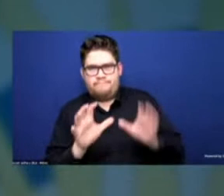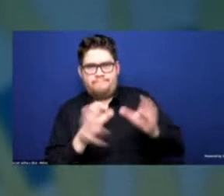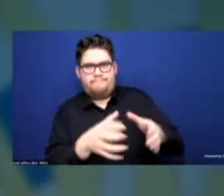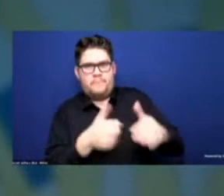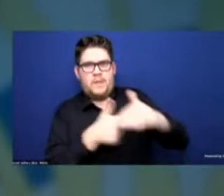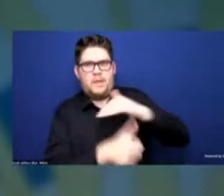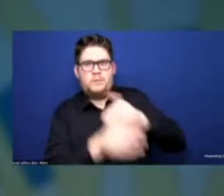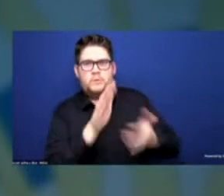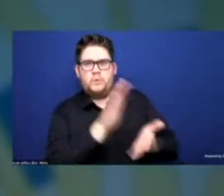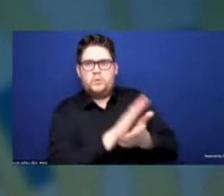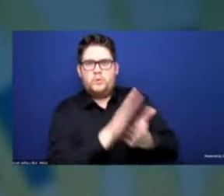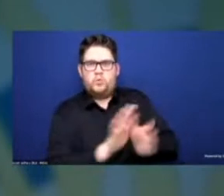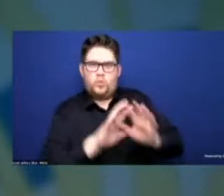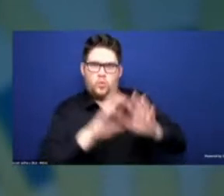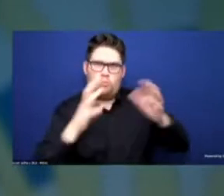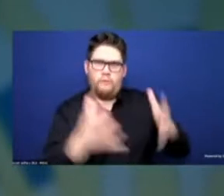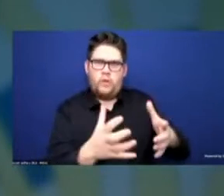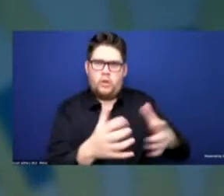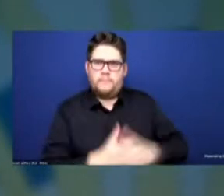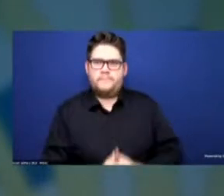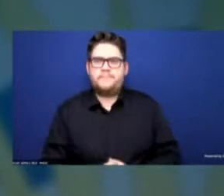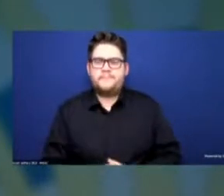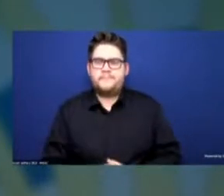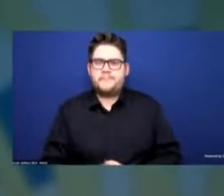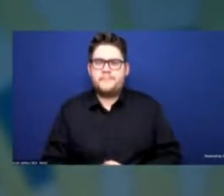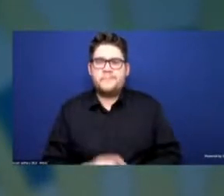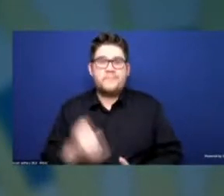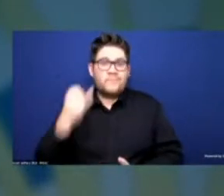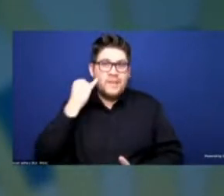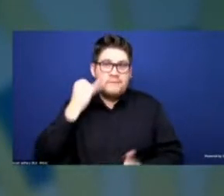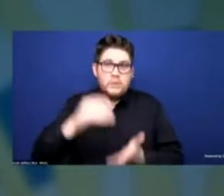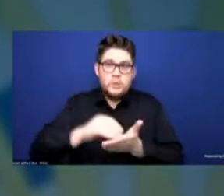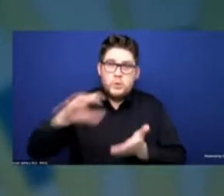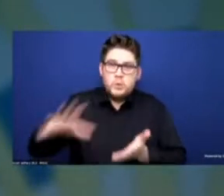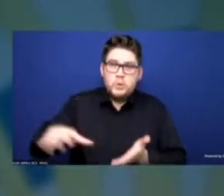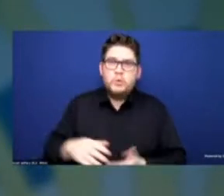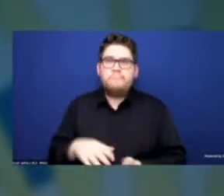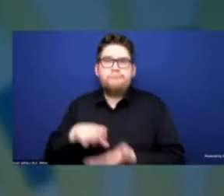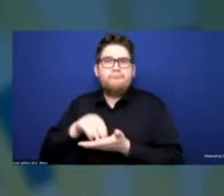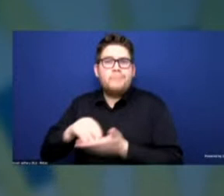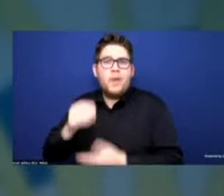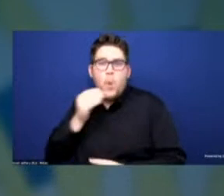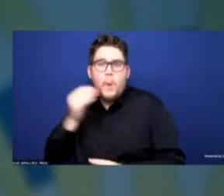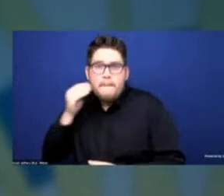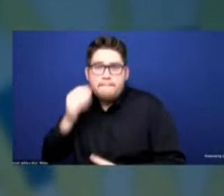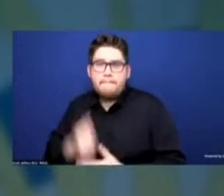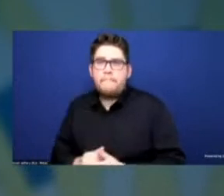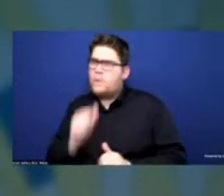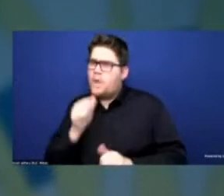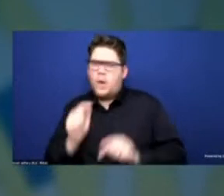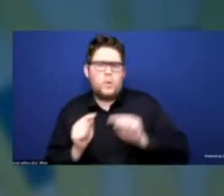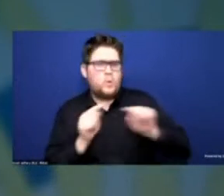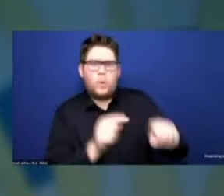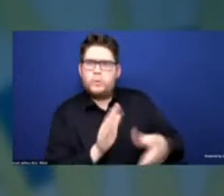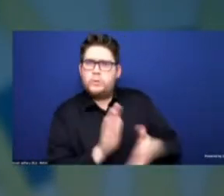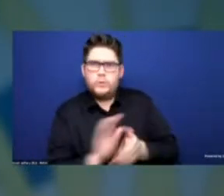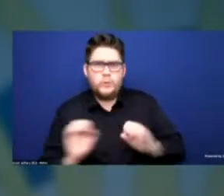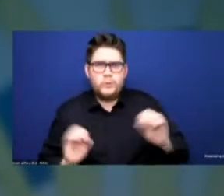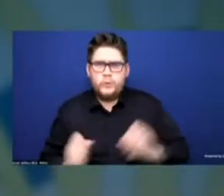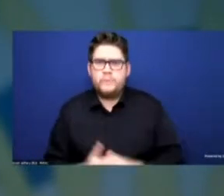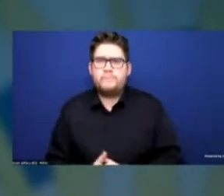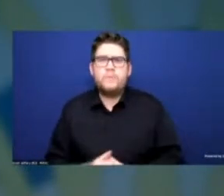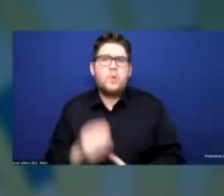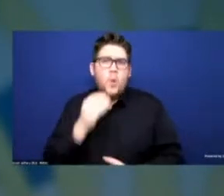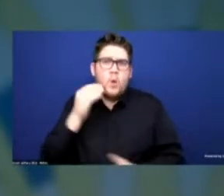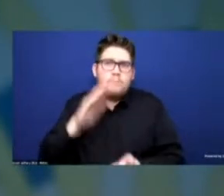students who were homeschooled or who were 去年的9月10号到去年的12月18号这